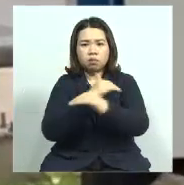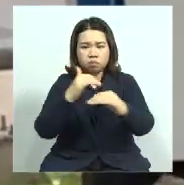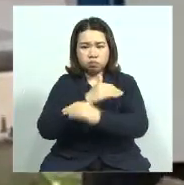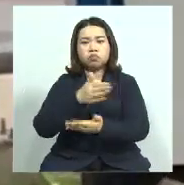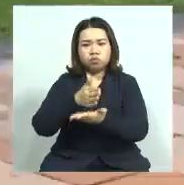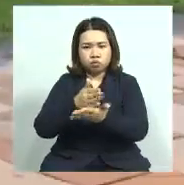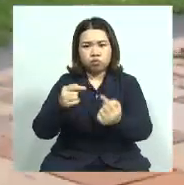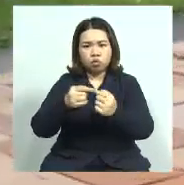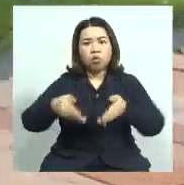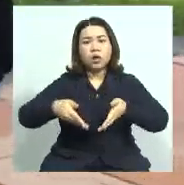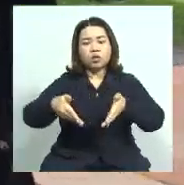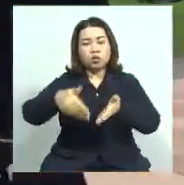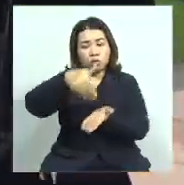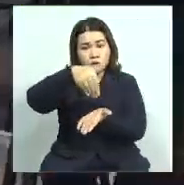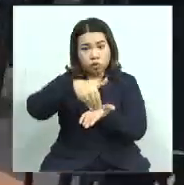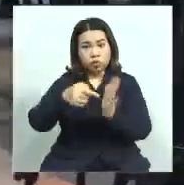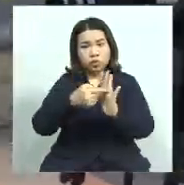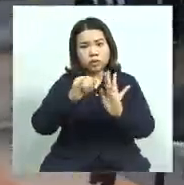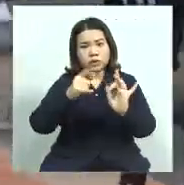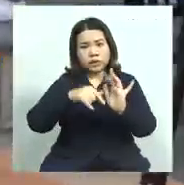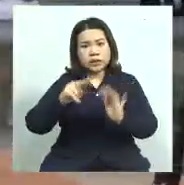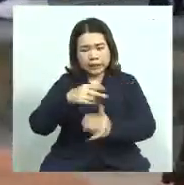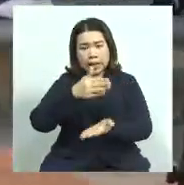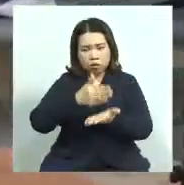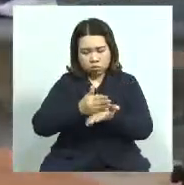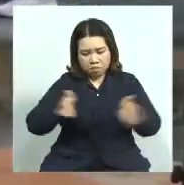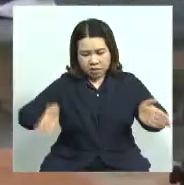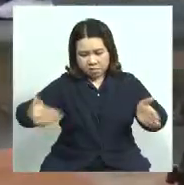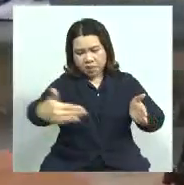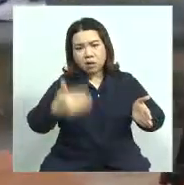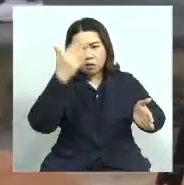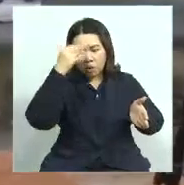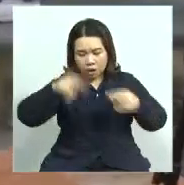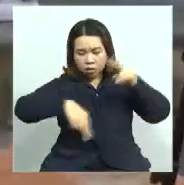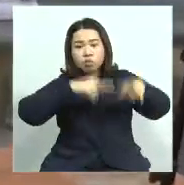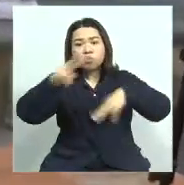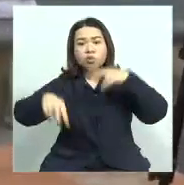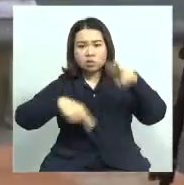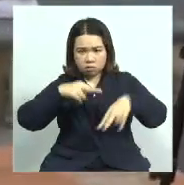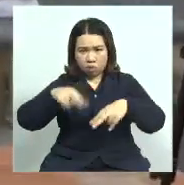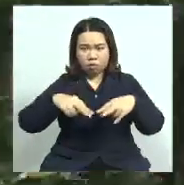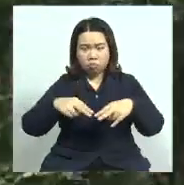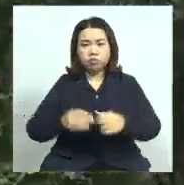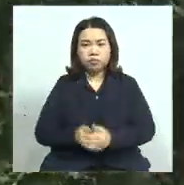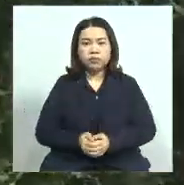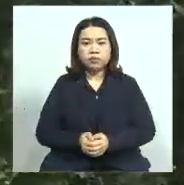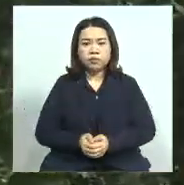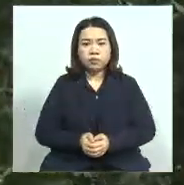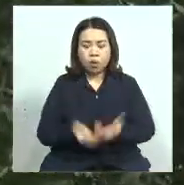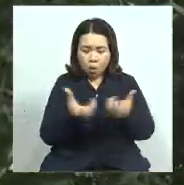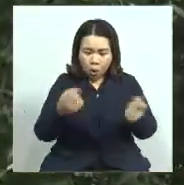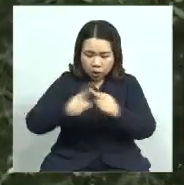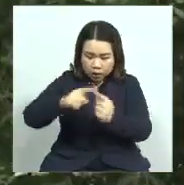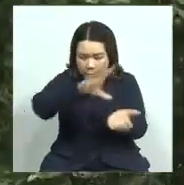รบริเวณถนนภายในศูนย์ราชการแจ้งวัฒนะนะครับเพื่อให้เจ้าหน้าที่ตำรวจพิสูจน์หลักฐานเนี่ยทำการเก็บวัตถุพยานต่าง